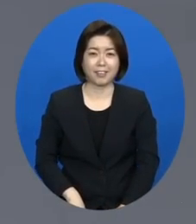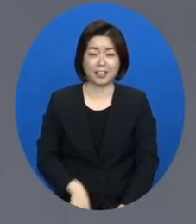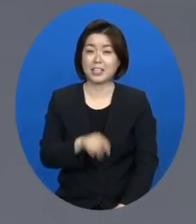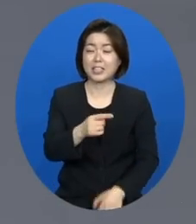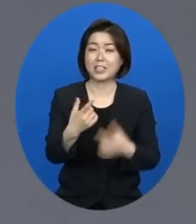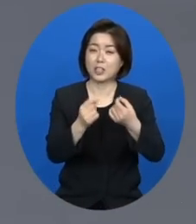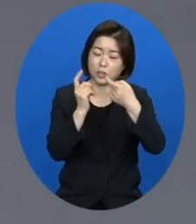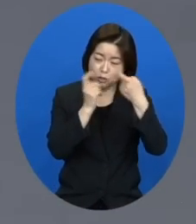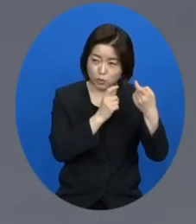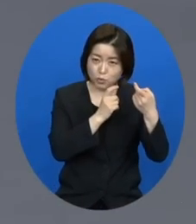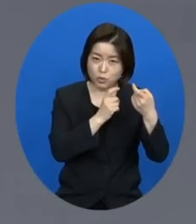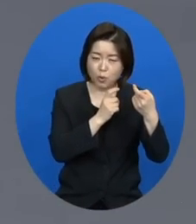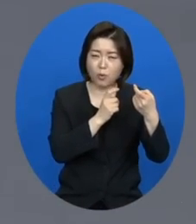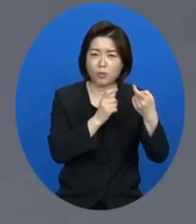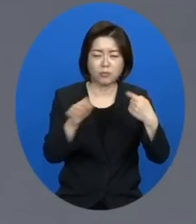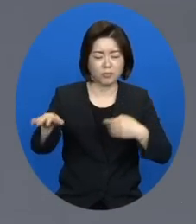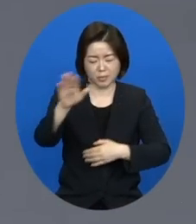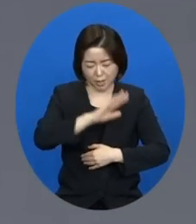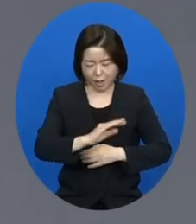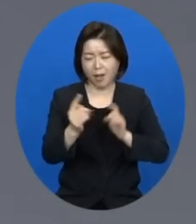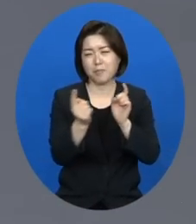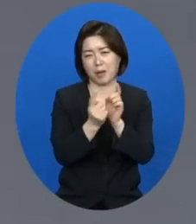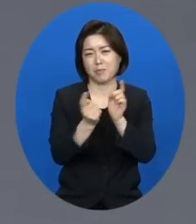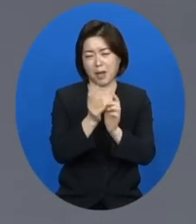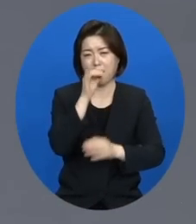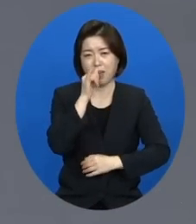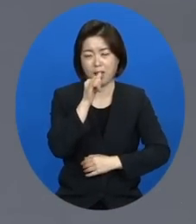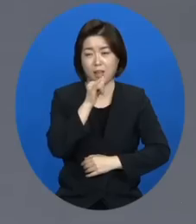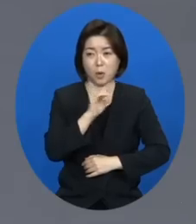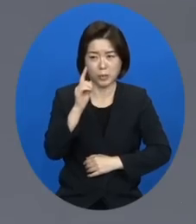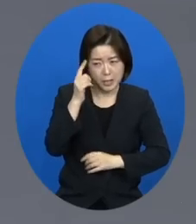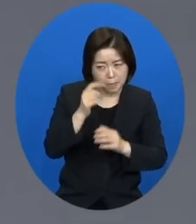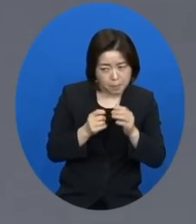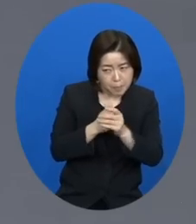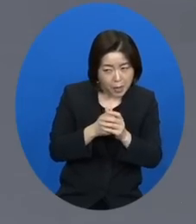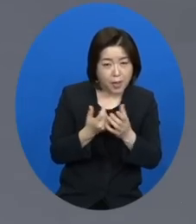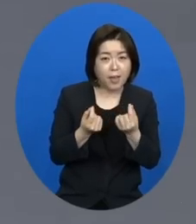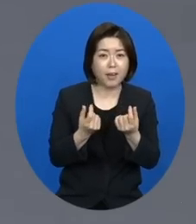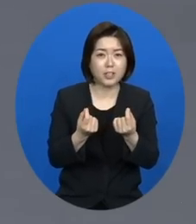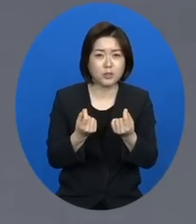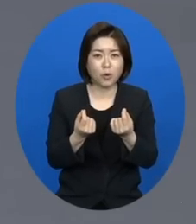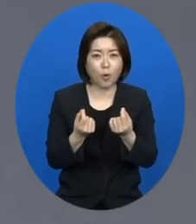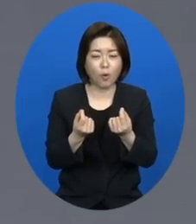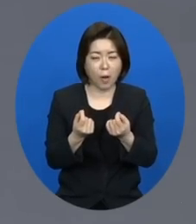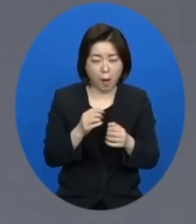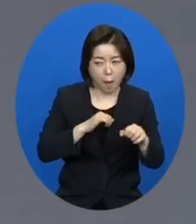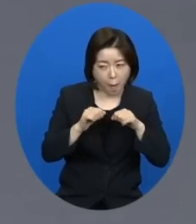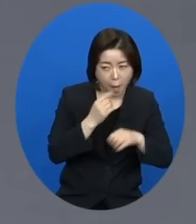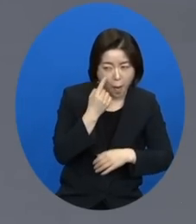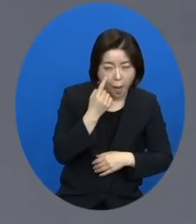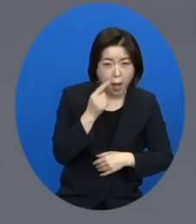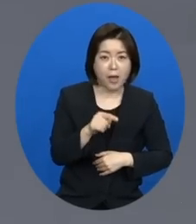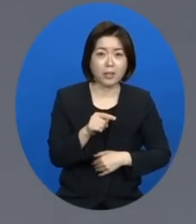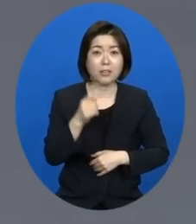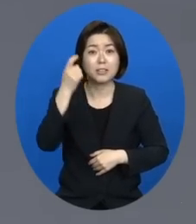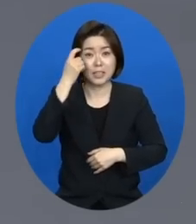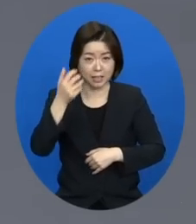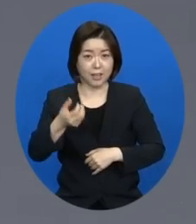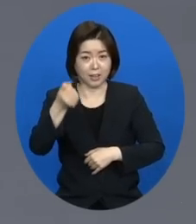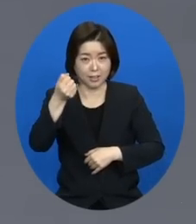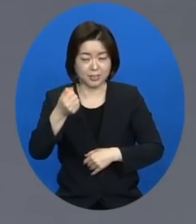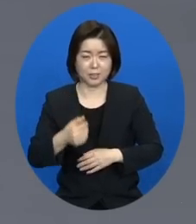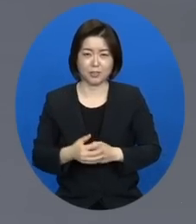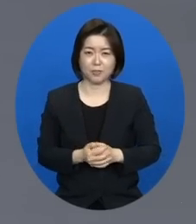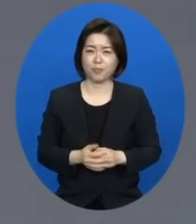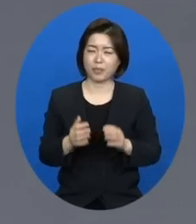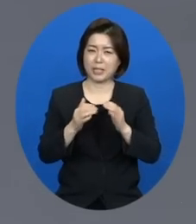이런 유혹을 안 받을 수가 없어요. 어떻게 하면 꾀를 부려서 이렇게 좀 해볼까 하는 생각을 하거든요. 그러니까